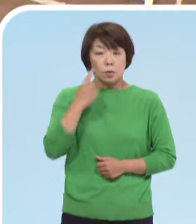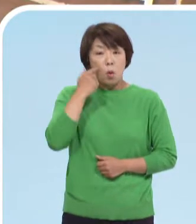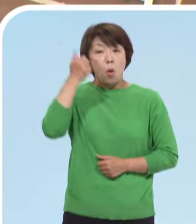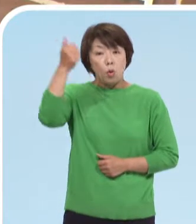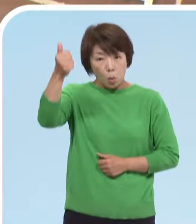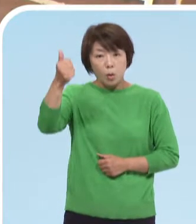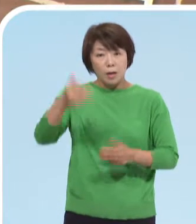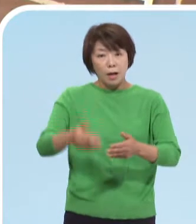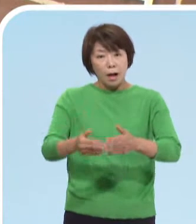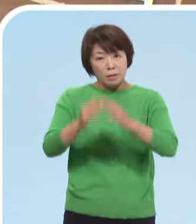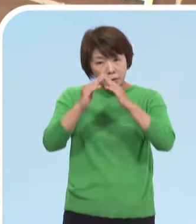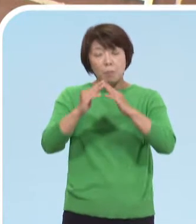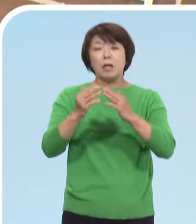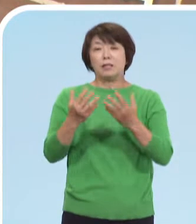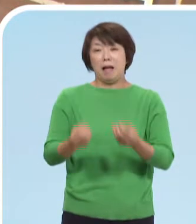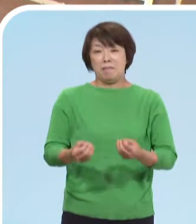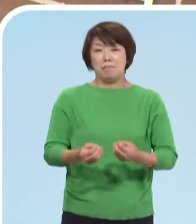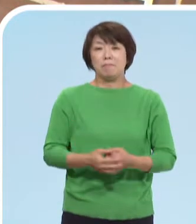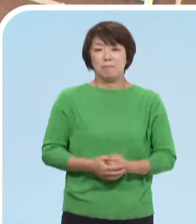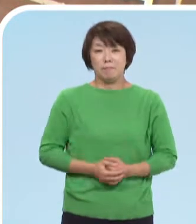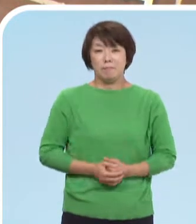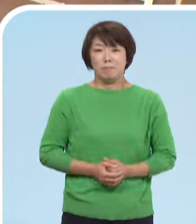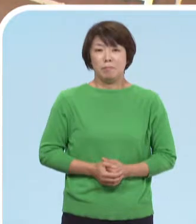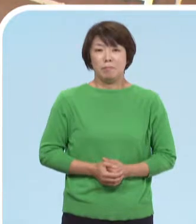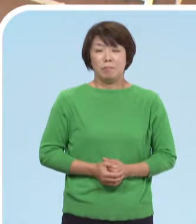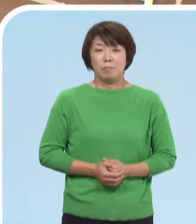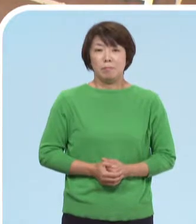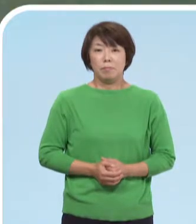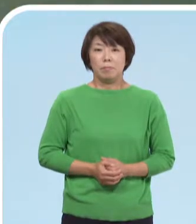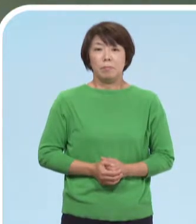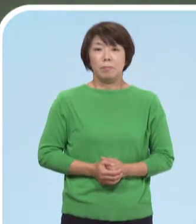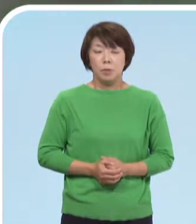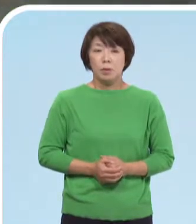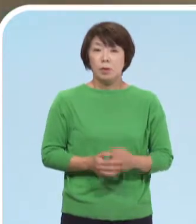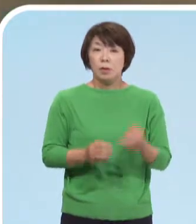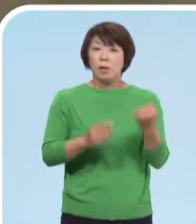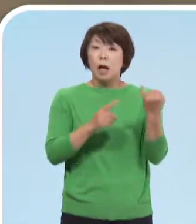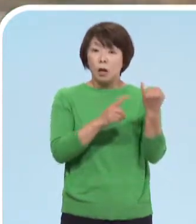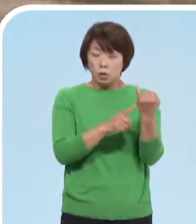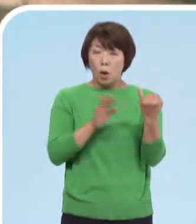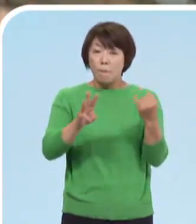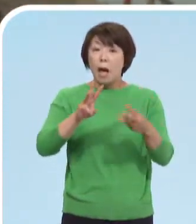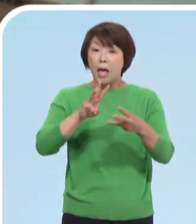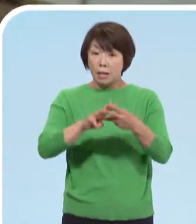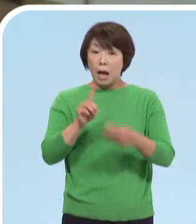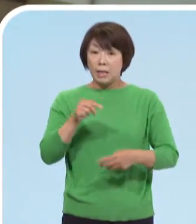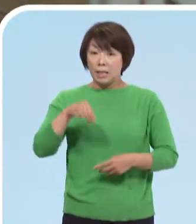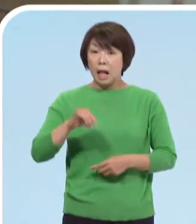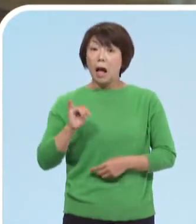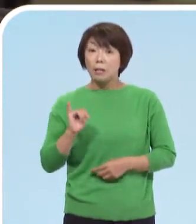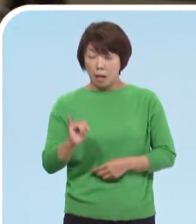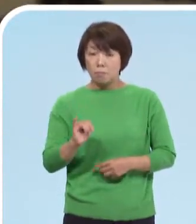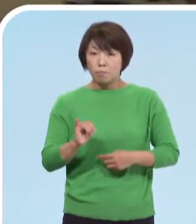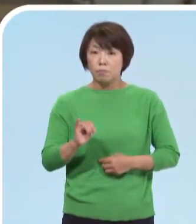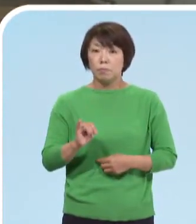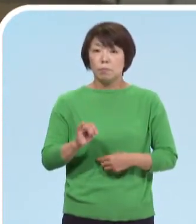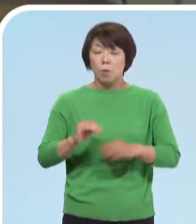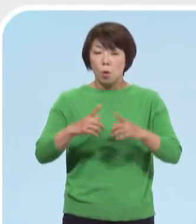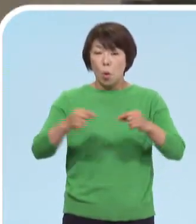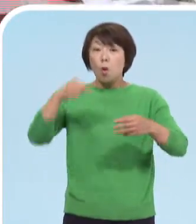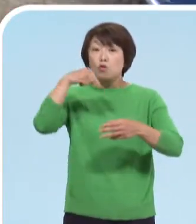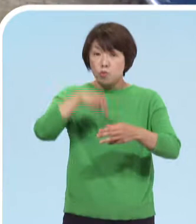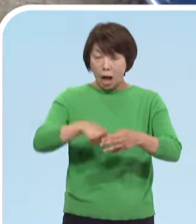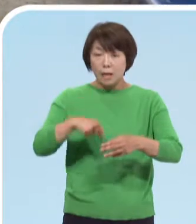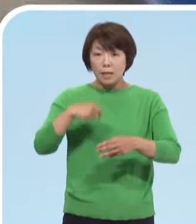私のお父さんがこのパークを作ってくれました。 彼女は前田ひなさん。実は